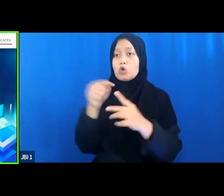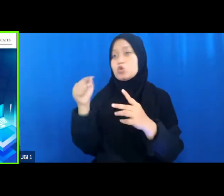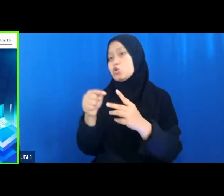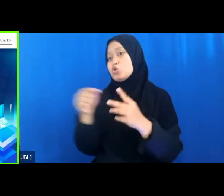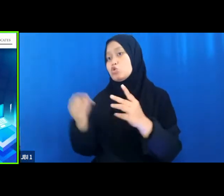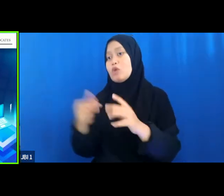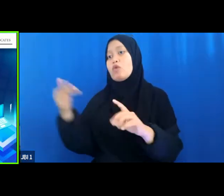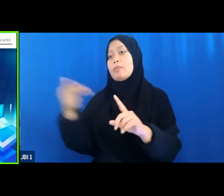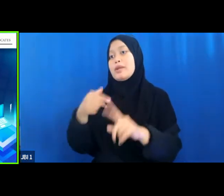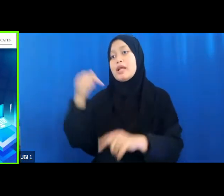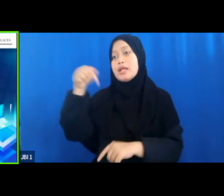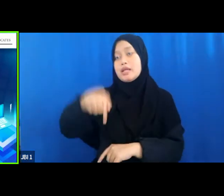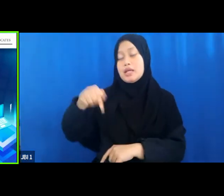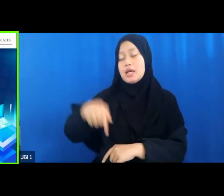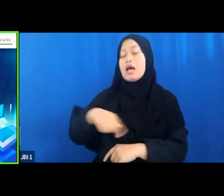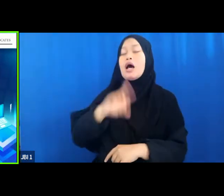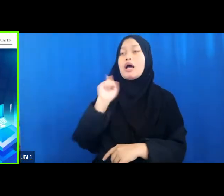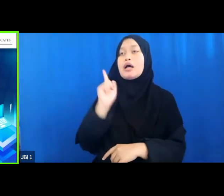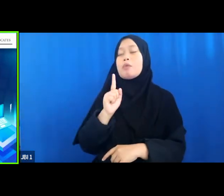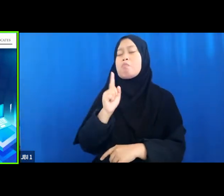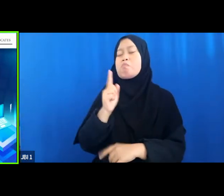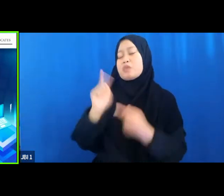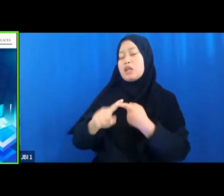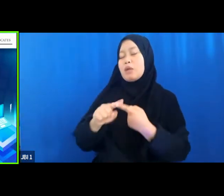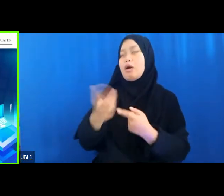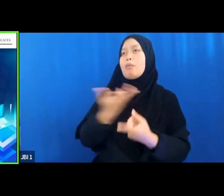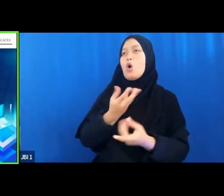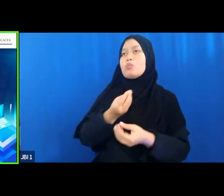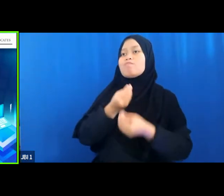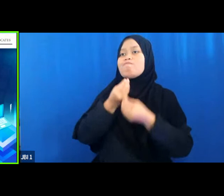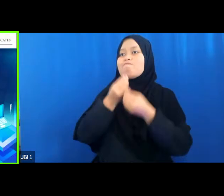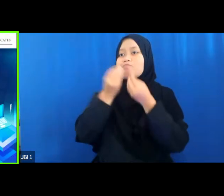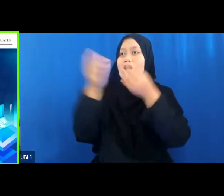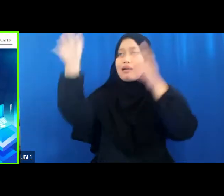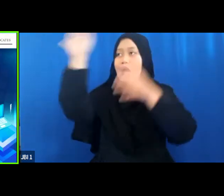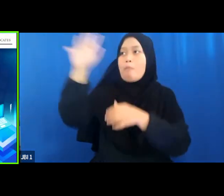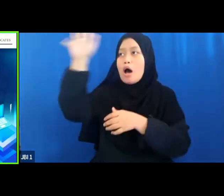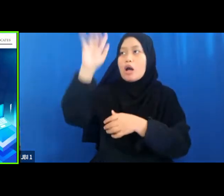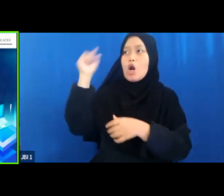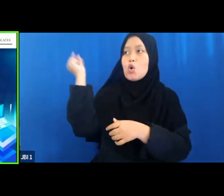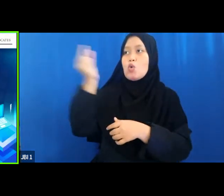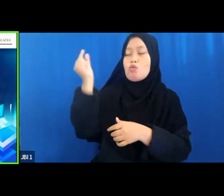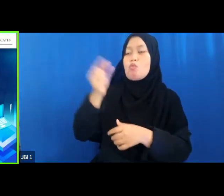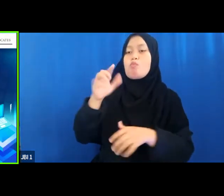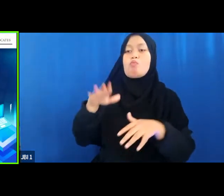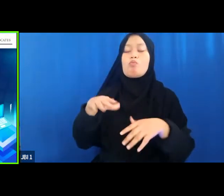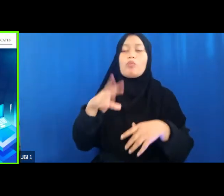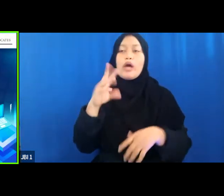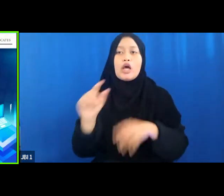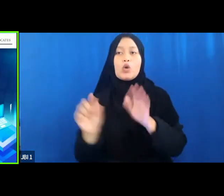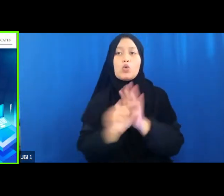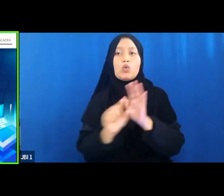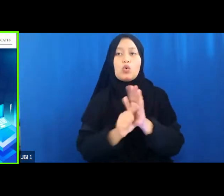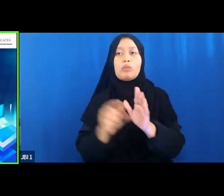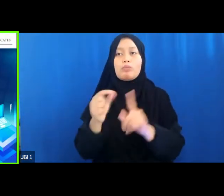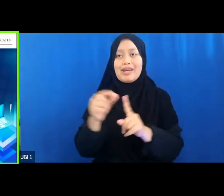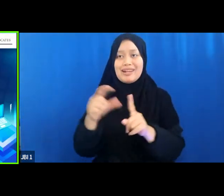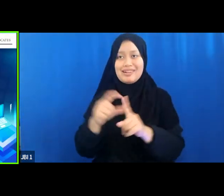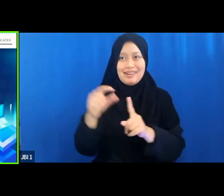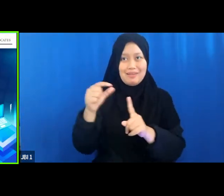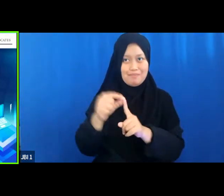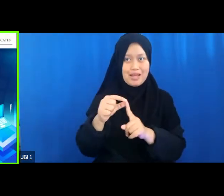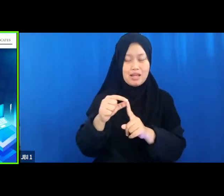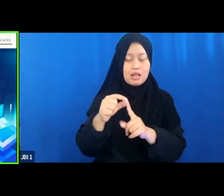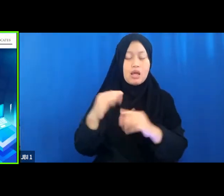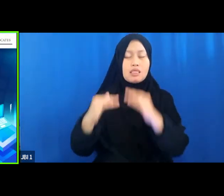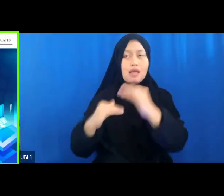yaitu kita ingin memberikan gambaran secara umum mengenai sejauhmana RUU dan tetap rindukan data pribadi dalam tahap pembahasan